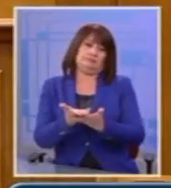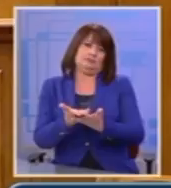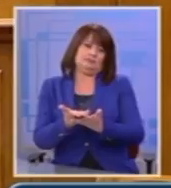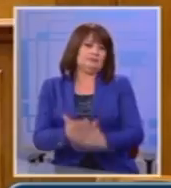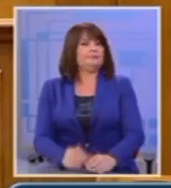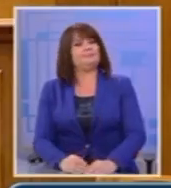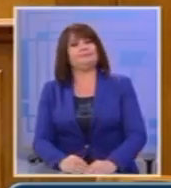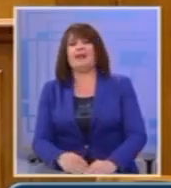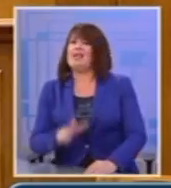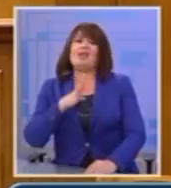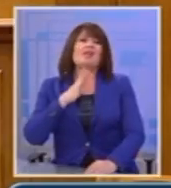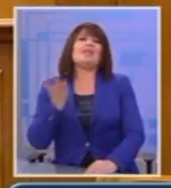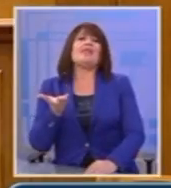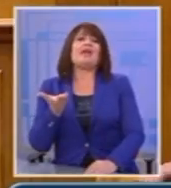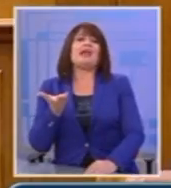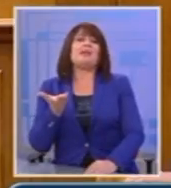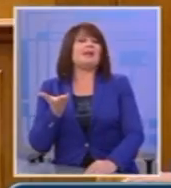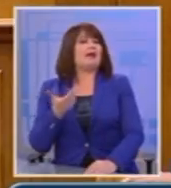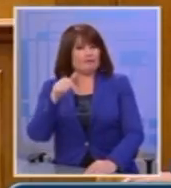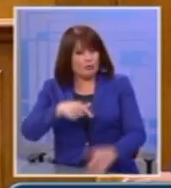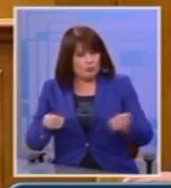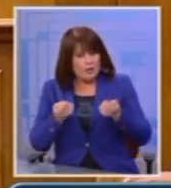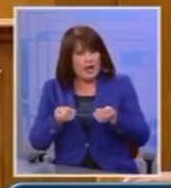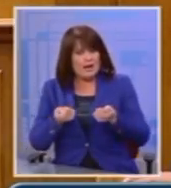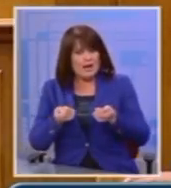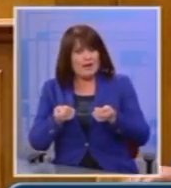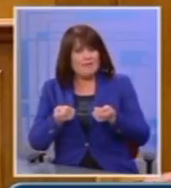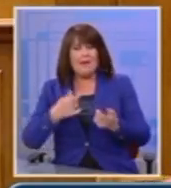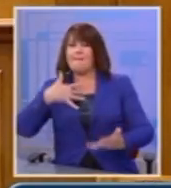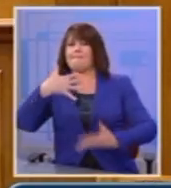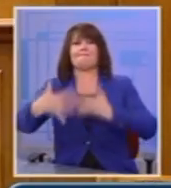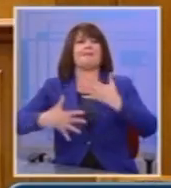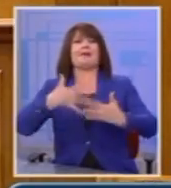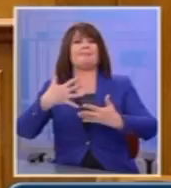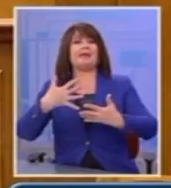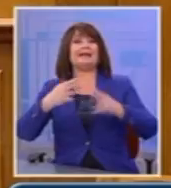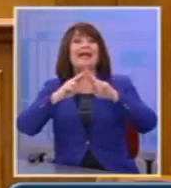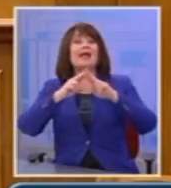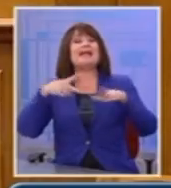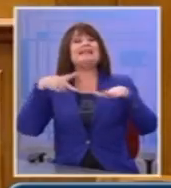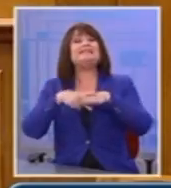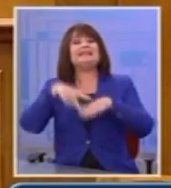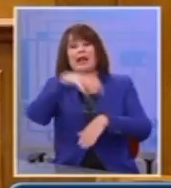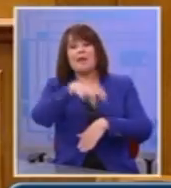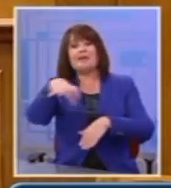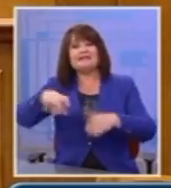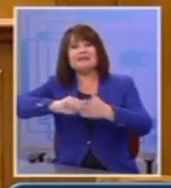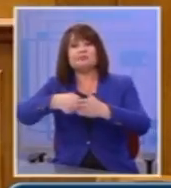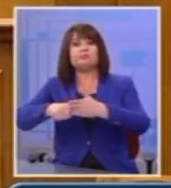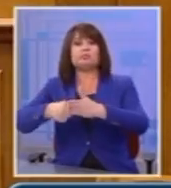Δεν είχαμε την πρόθεση αυτή η επιλογή να οδηγήσει στην περιπέτεια των κλειστών τραπεζών.